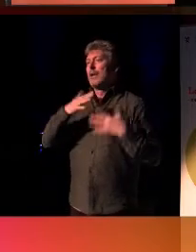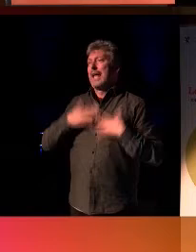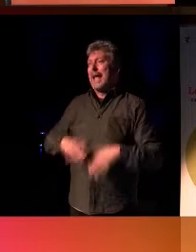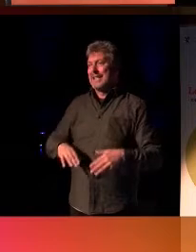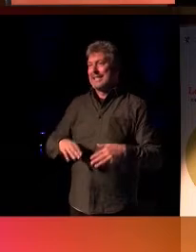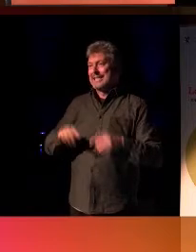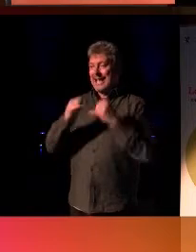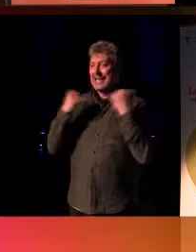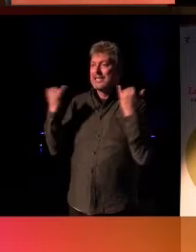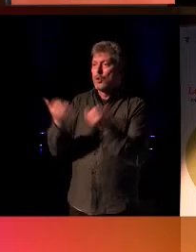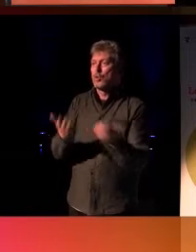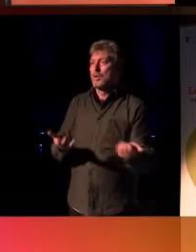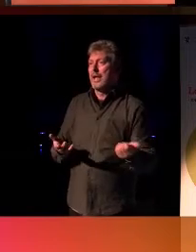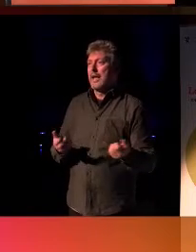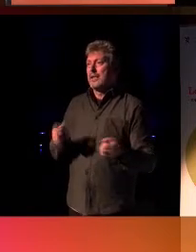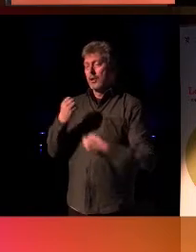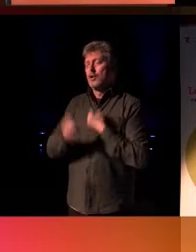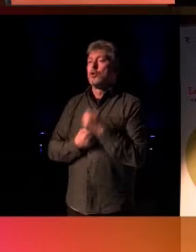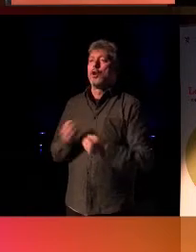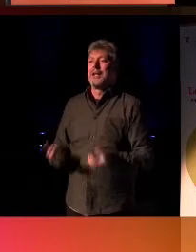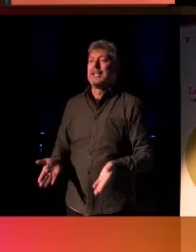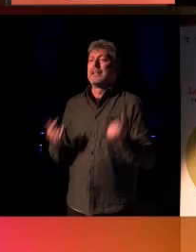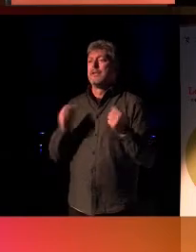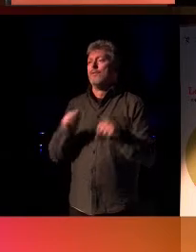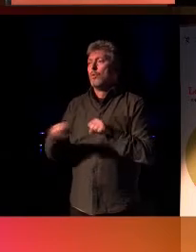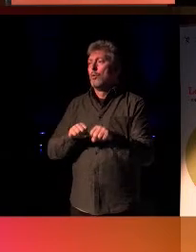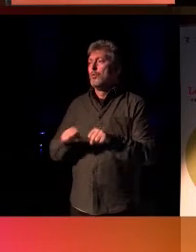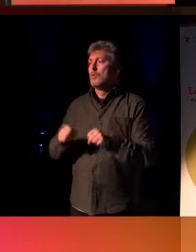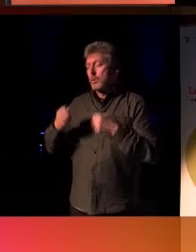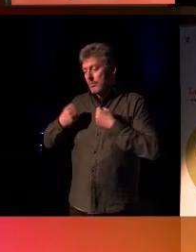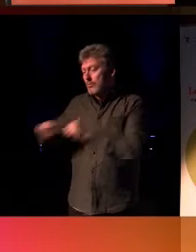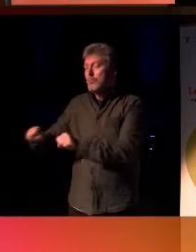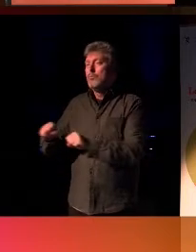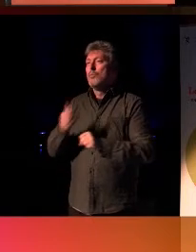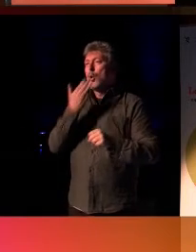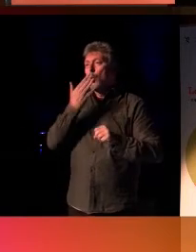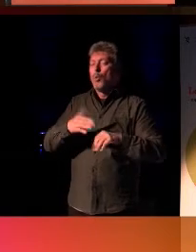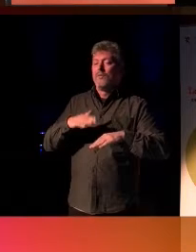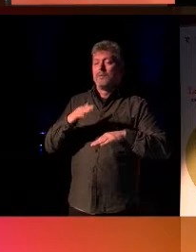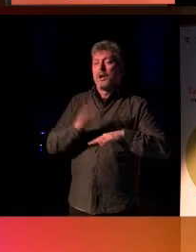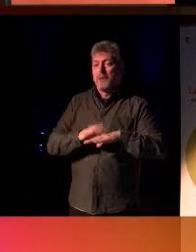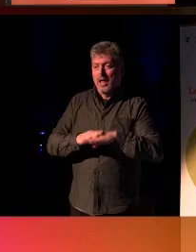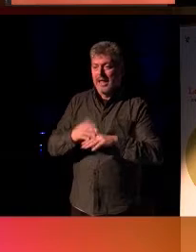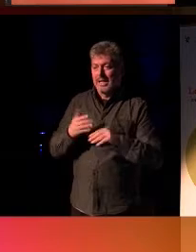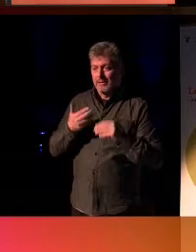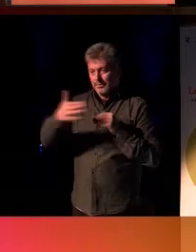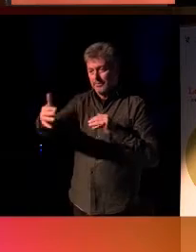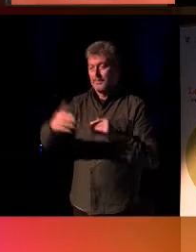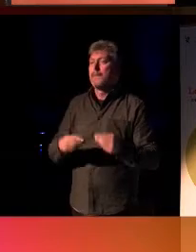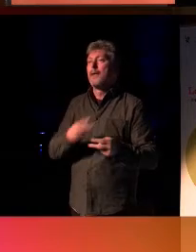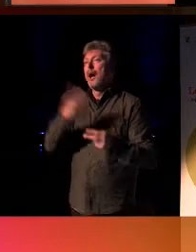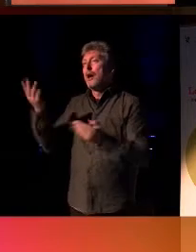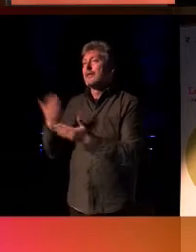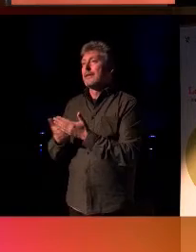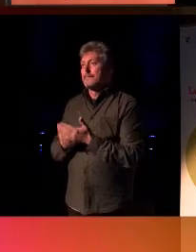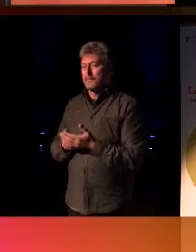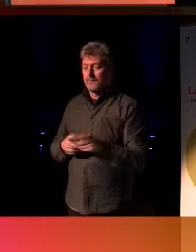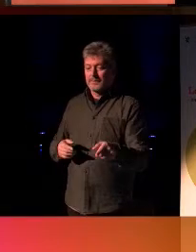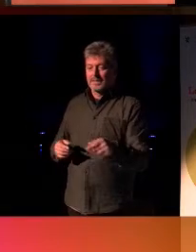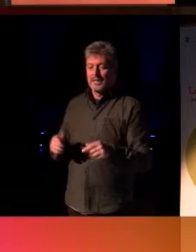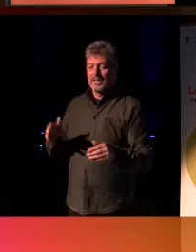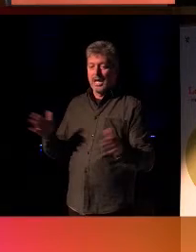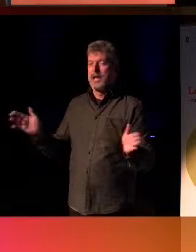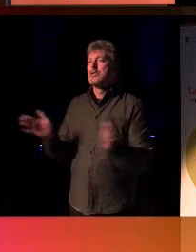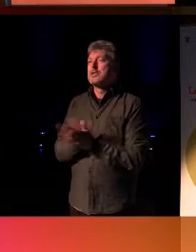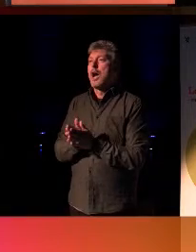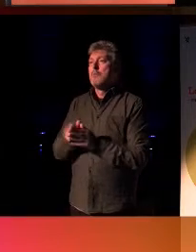Det kan gjøre det enklere for en kommune å komme i gang og planlegge godt. Et annet eksempel er samdata kommunene